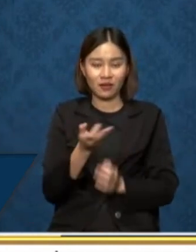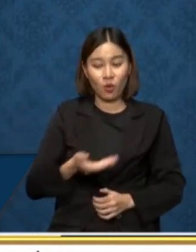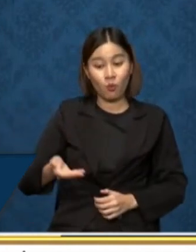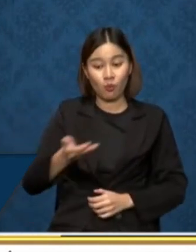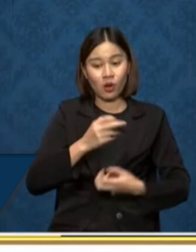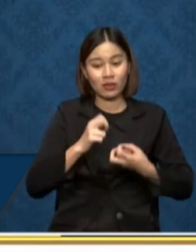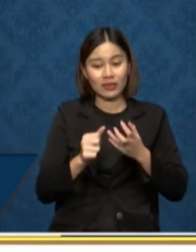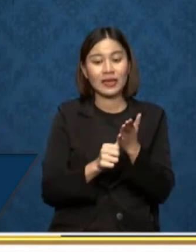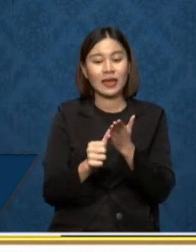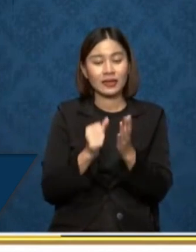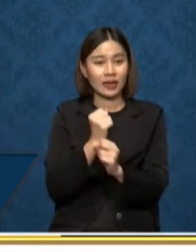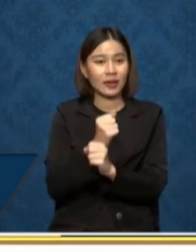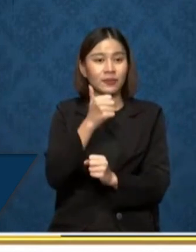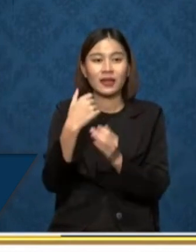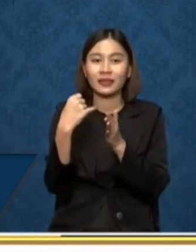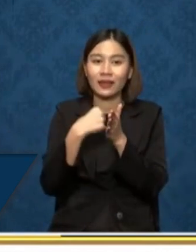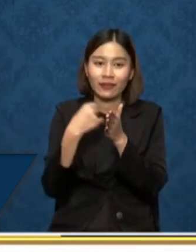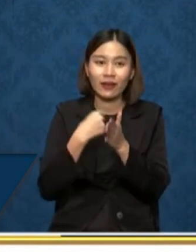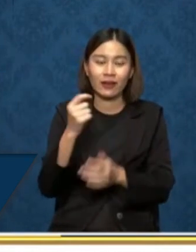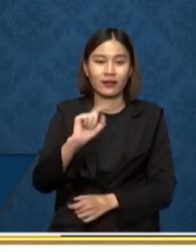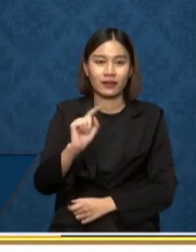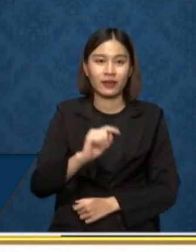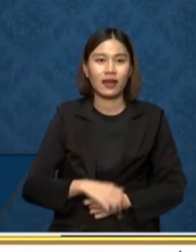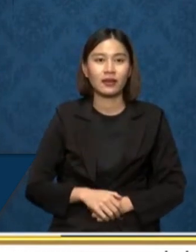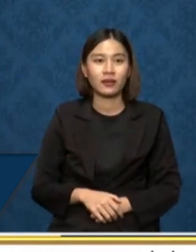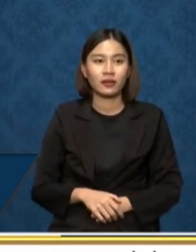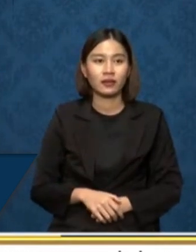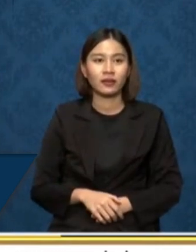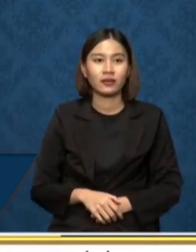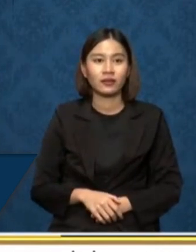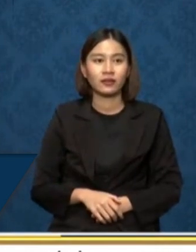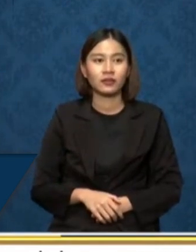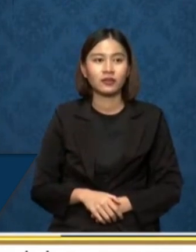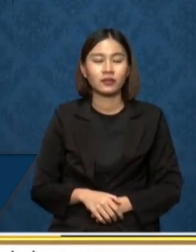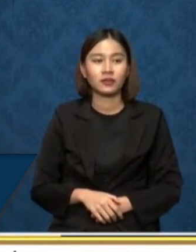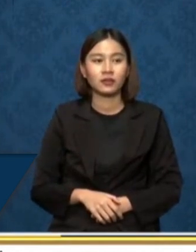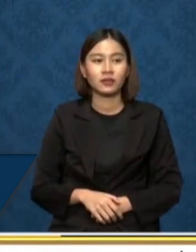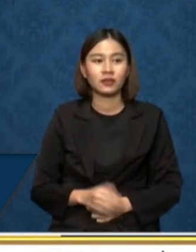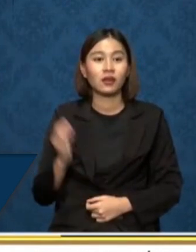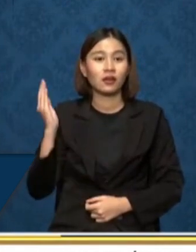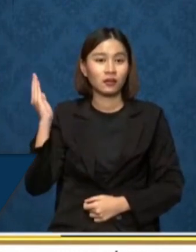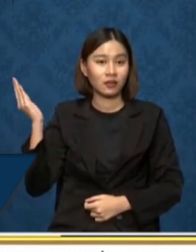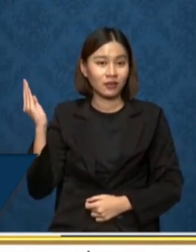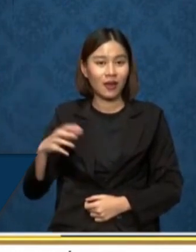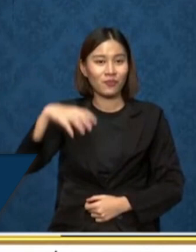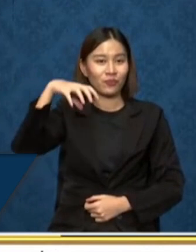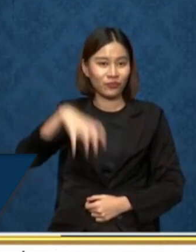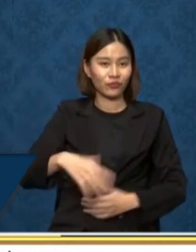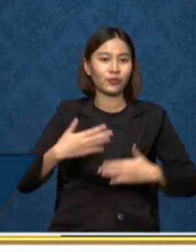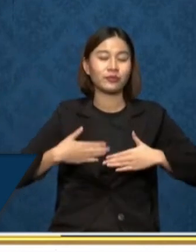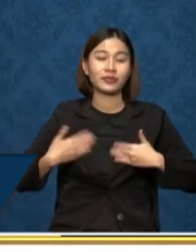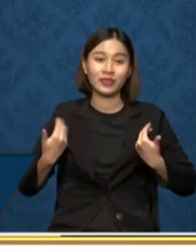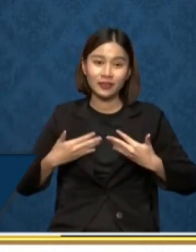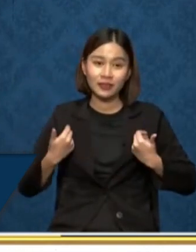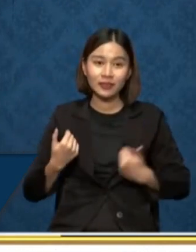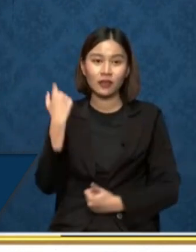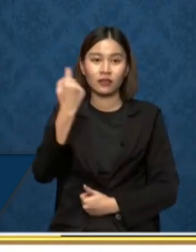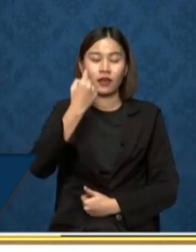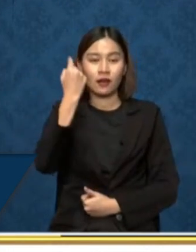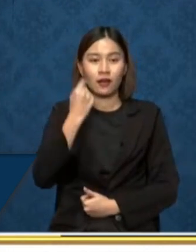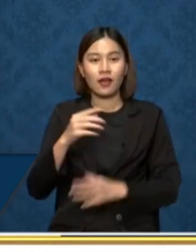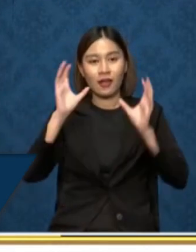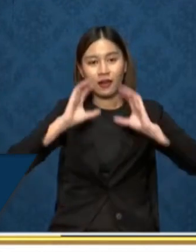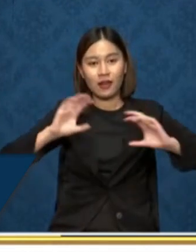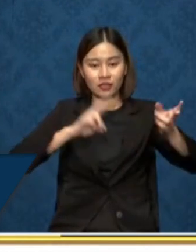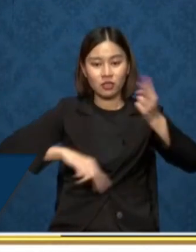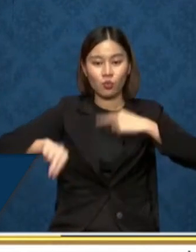แก้ไขได้ปัญหาได้ง่ายๆครับคำตอบมันอยู่ตรงหน้าเราครับคือ entertainment complex ครับซึ่งรัฐควรจะเข้ามากำกับดูแลให้มัน